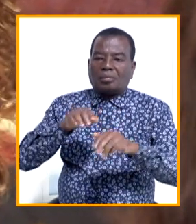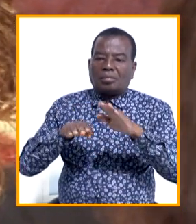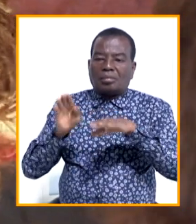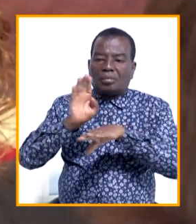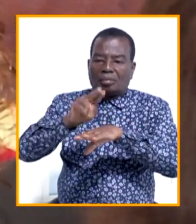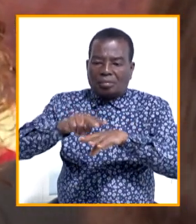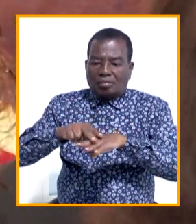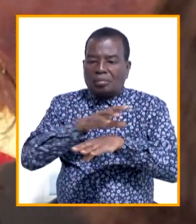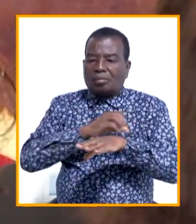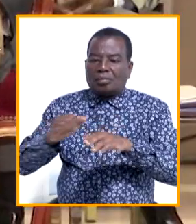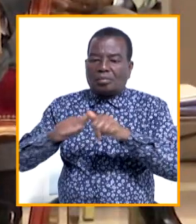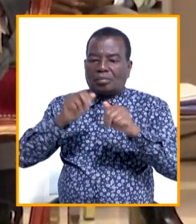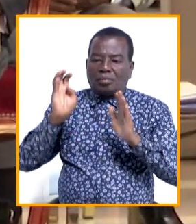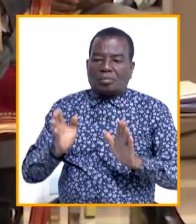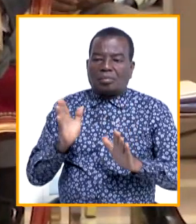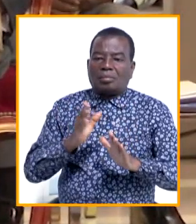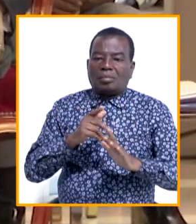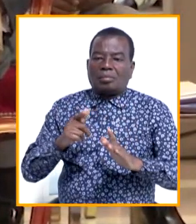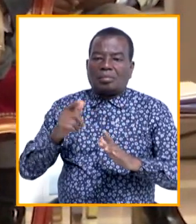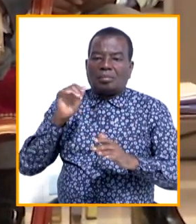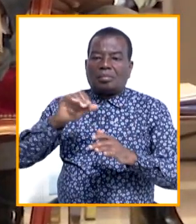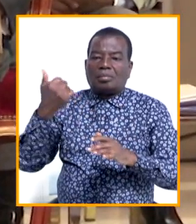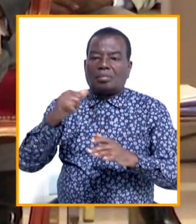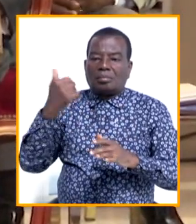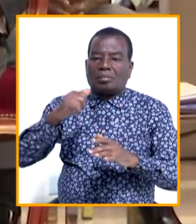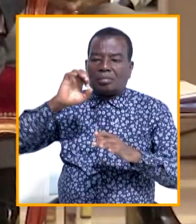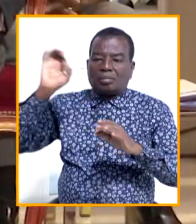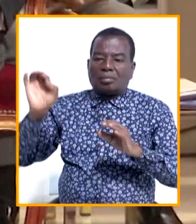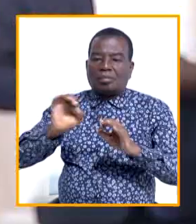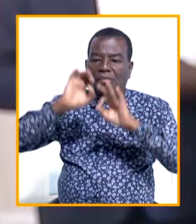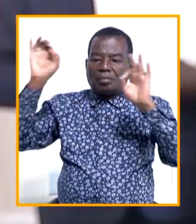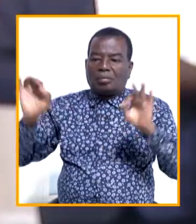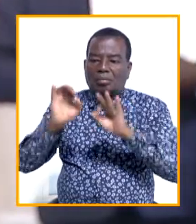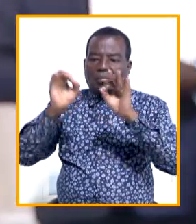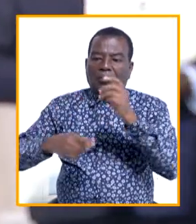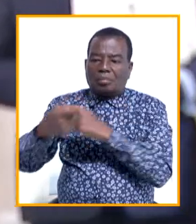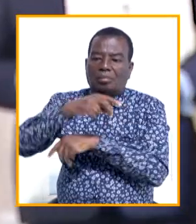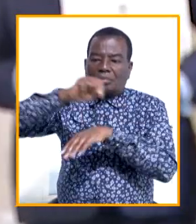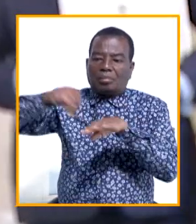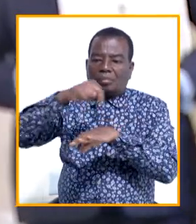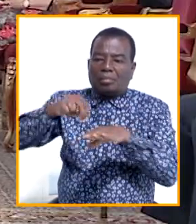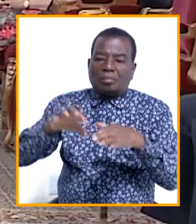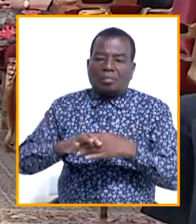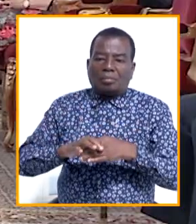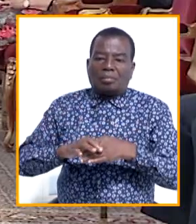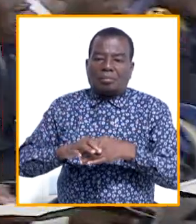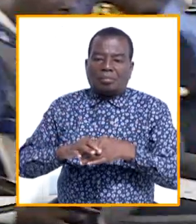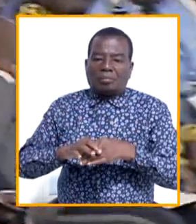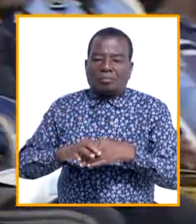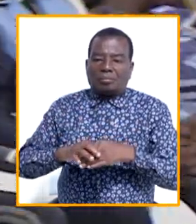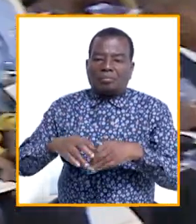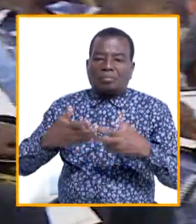actrices majeures de l'administration publique cette 10e édition de la Journée nationale de l'excellence révèle l'attaché de direction Mariam